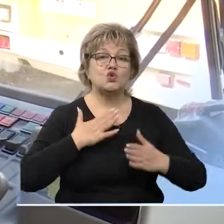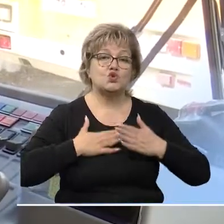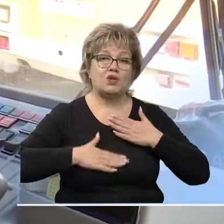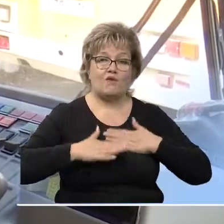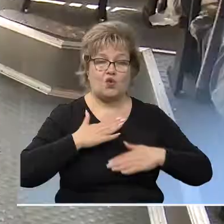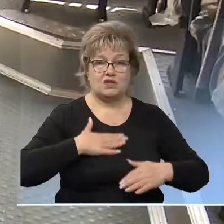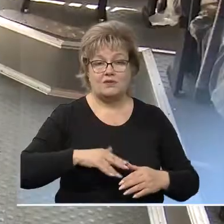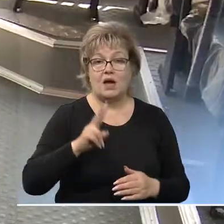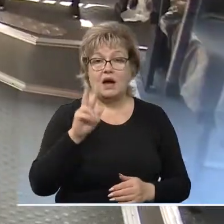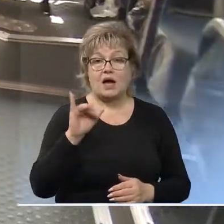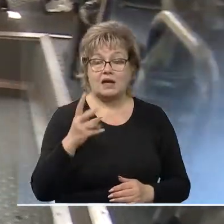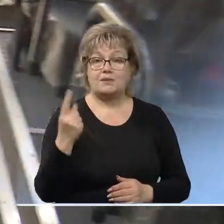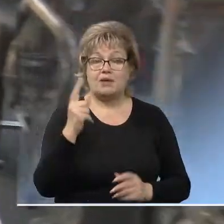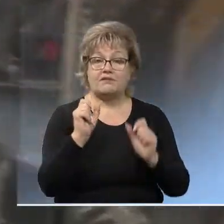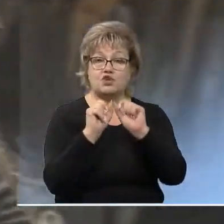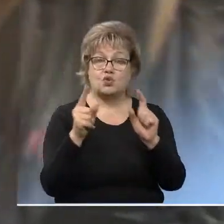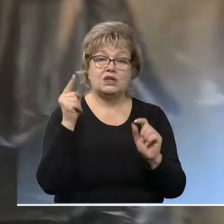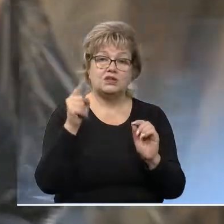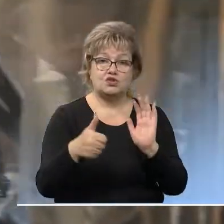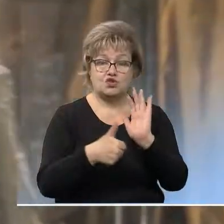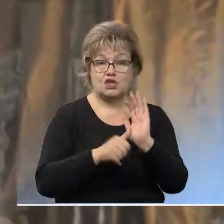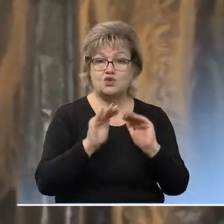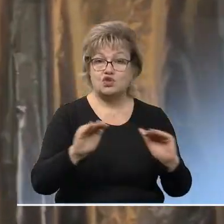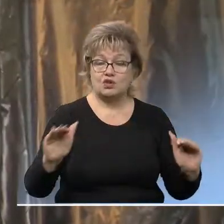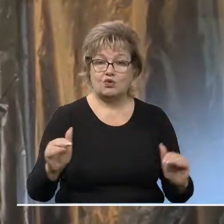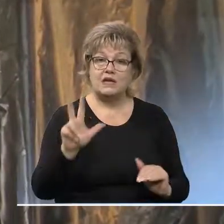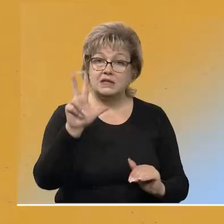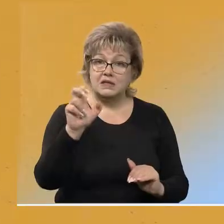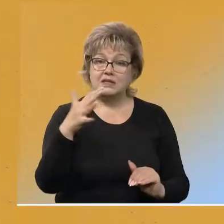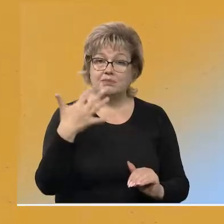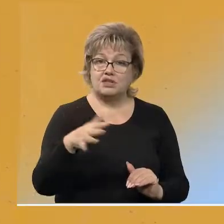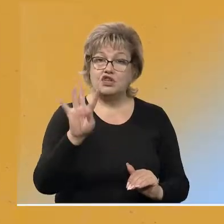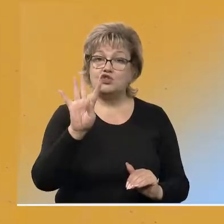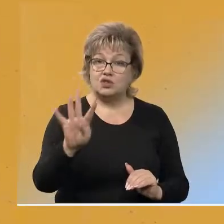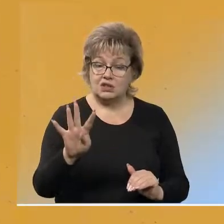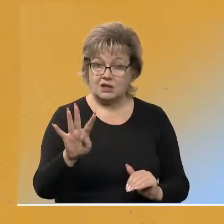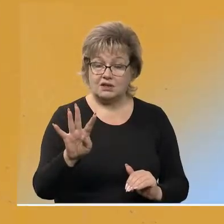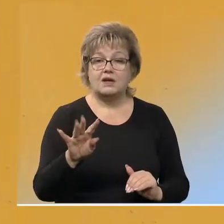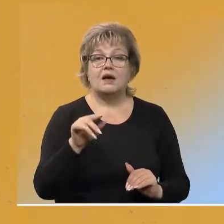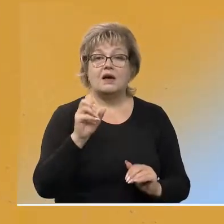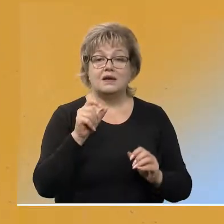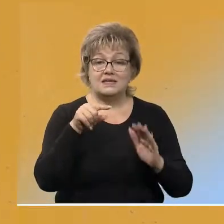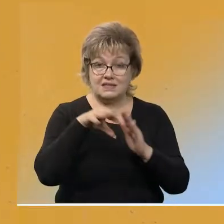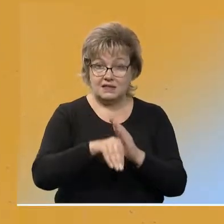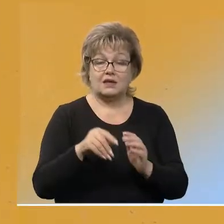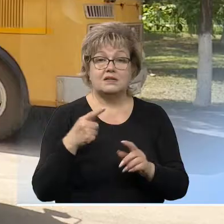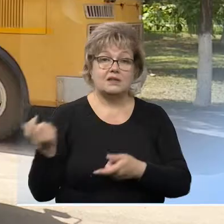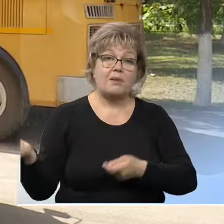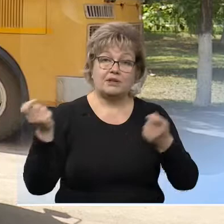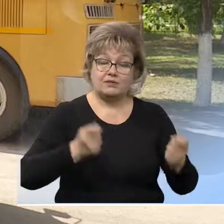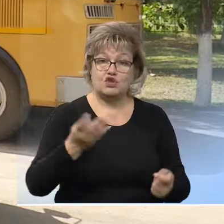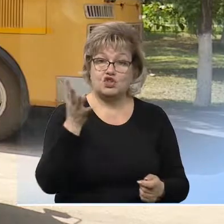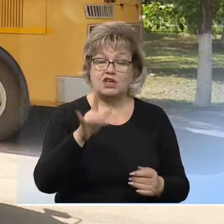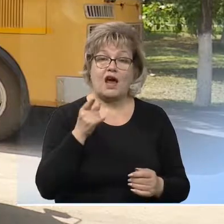с удовольствием. В Кагальницкой первой школе 1006 учеников и 354 из них, как здесь говорят, на